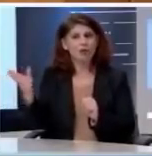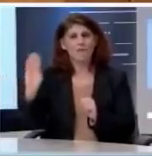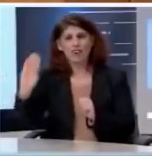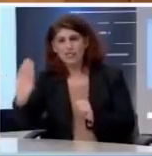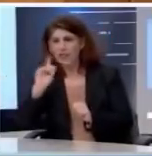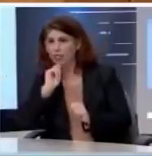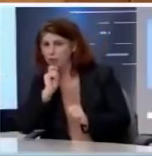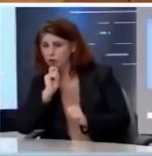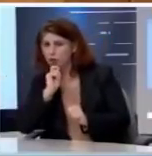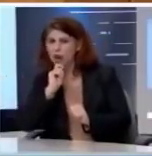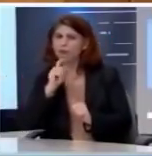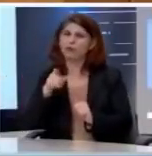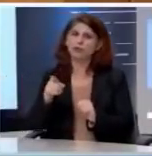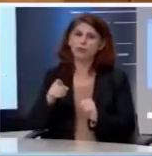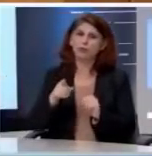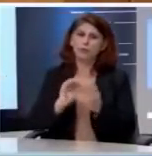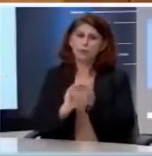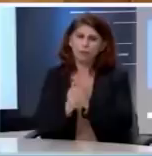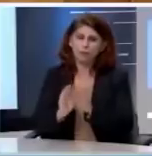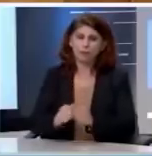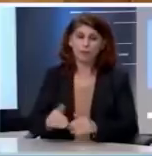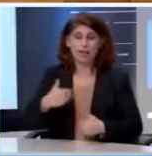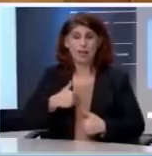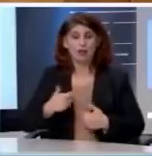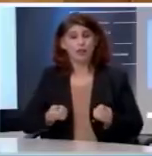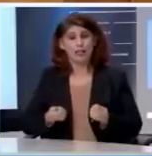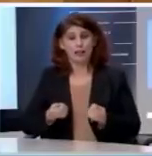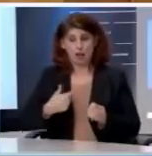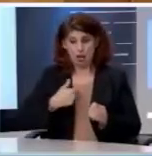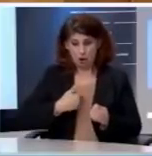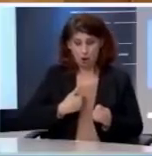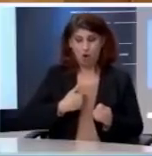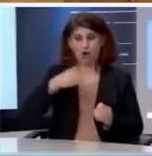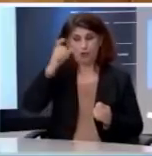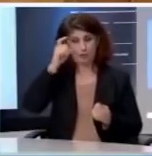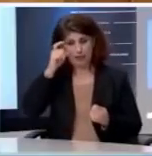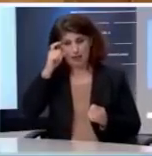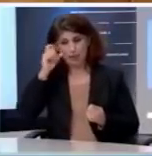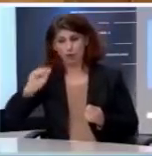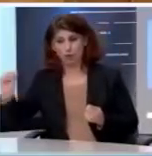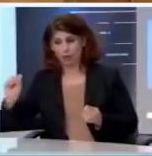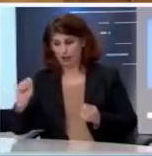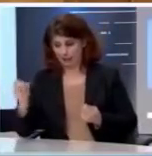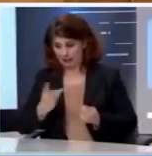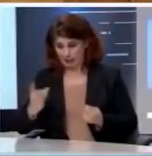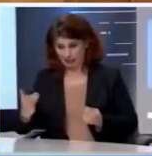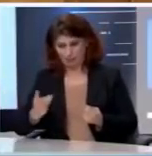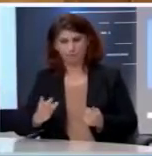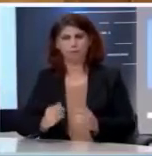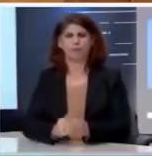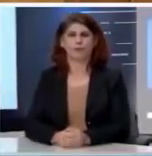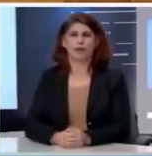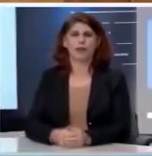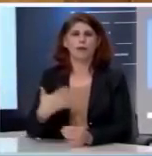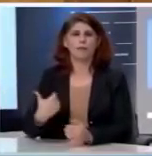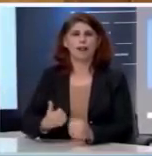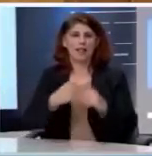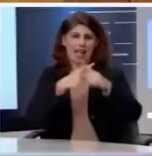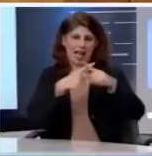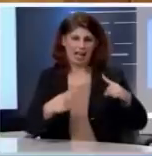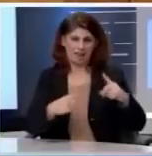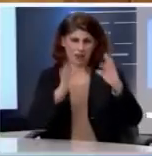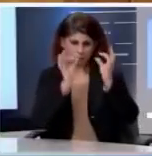Ξαναλέω, τι είναι αυτό που έκανα εγώ, ο Σαμαράς Κοστουράρας, όχι μόνος μου, όλοι μαζί. Υπήρχε ένα Harvard